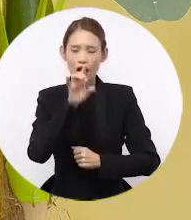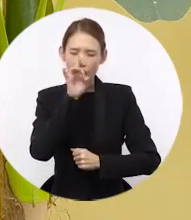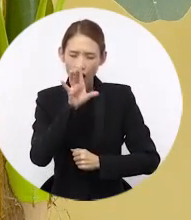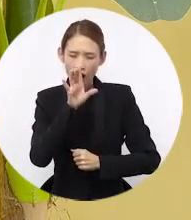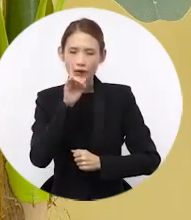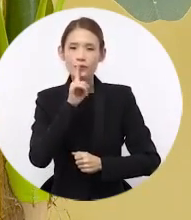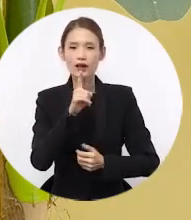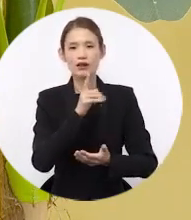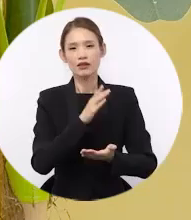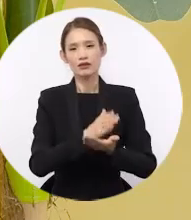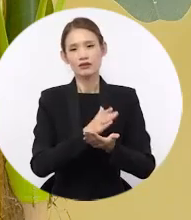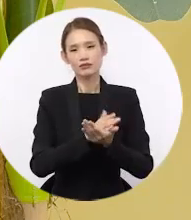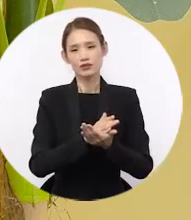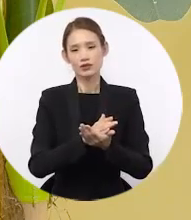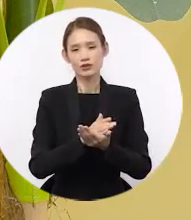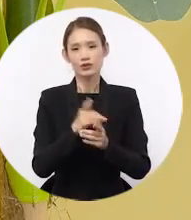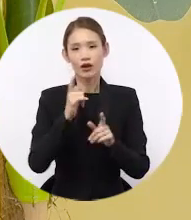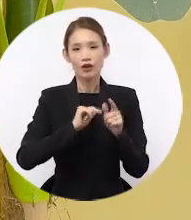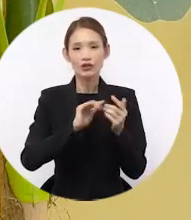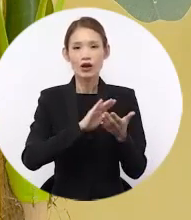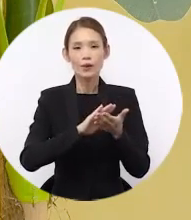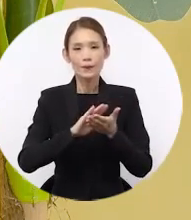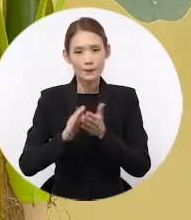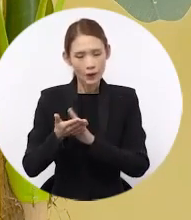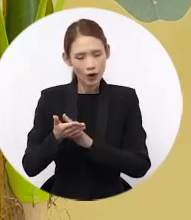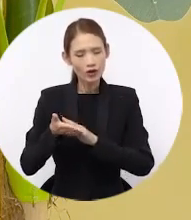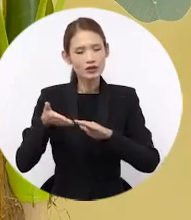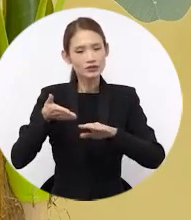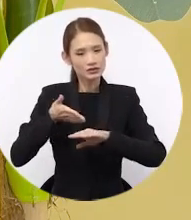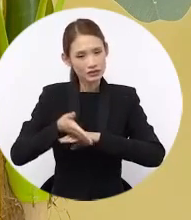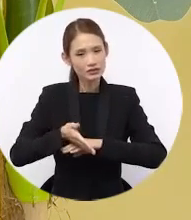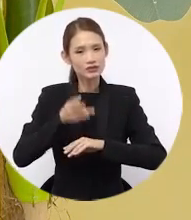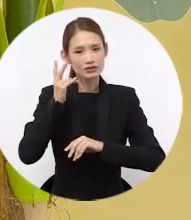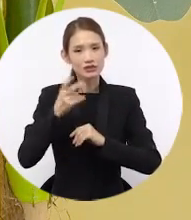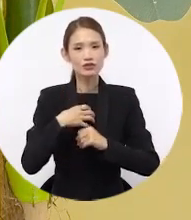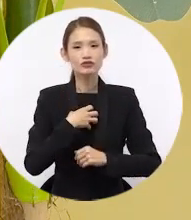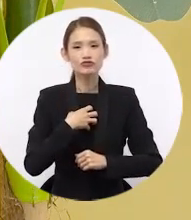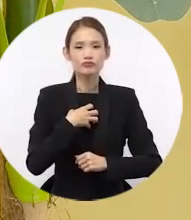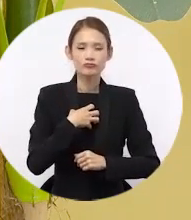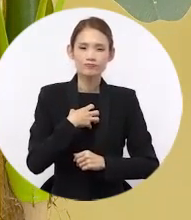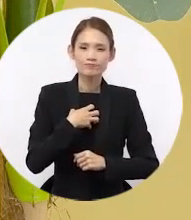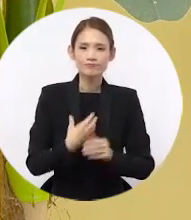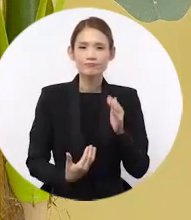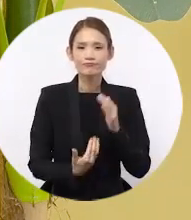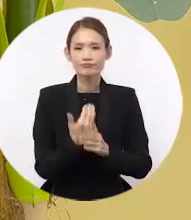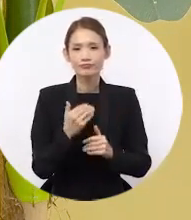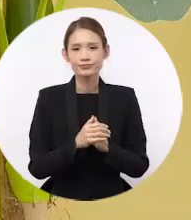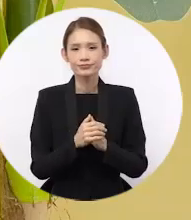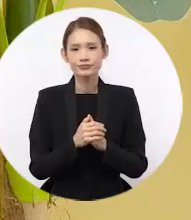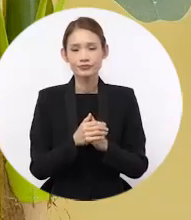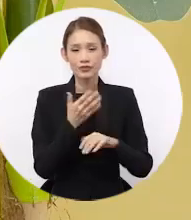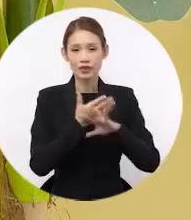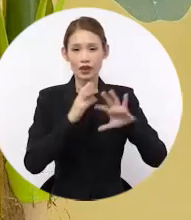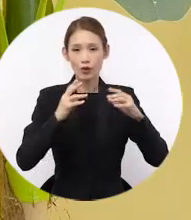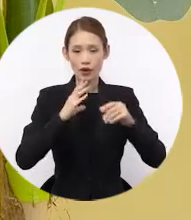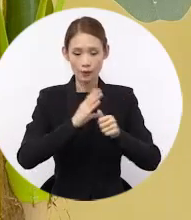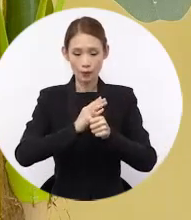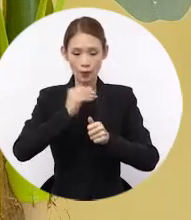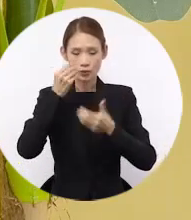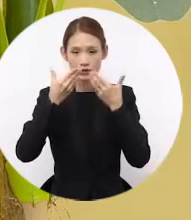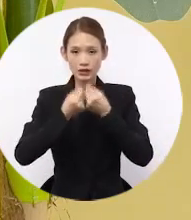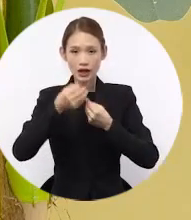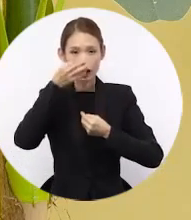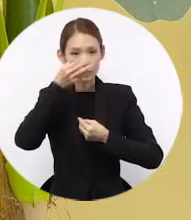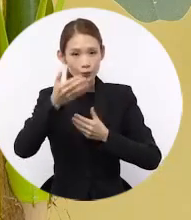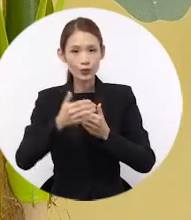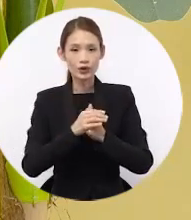때문에 안 된다라는 말은 우리가 조금 더 변화가 늦게 찾아오지 않을까 하는 좀 우려가 생기는 것 같고요. 해외 모범 사례의